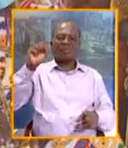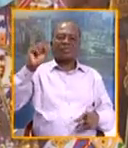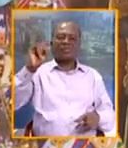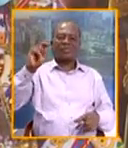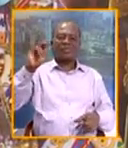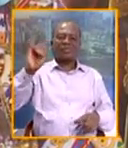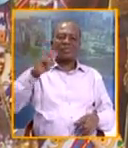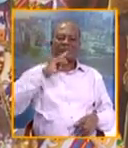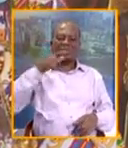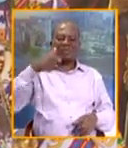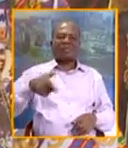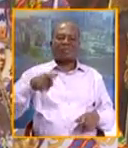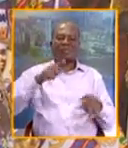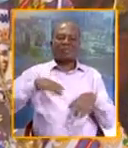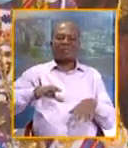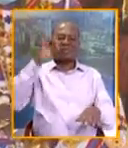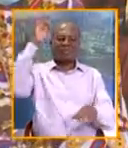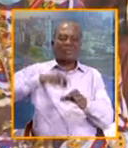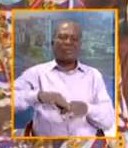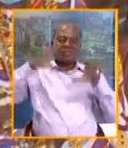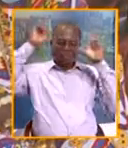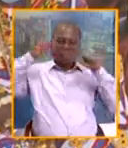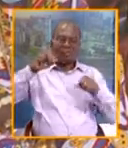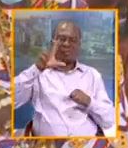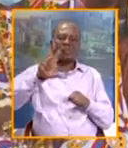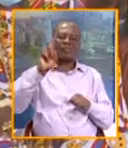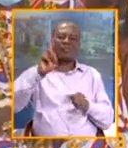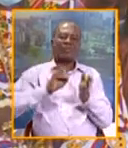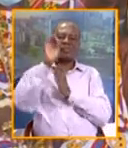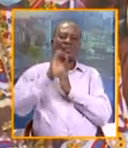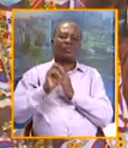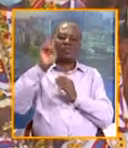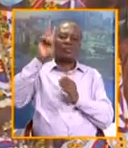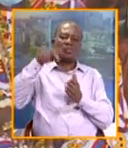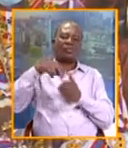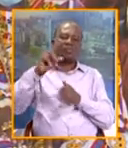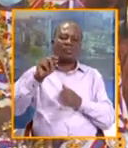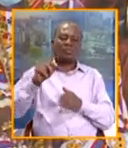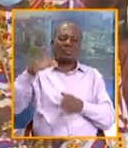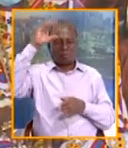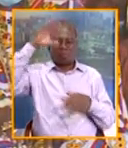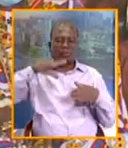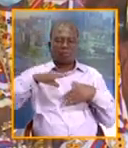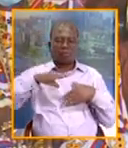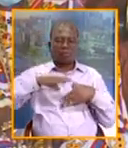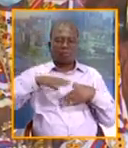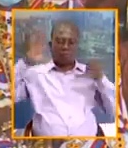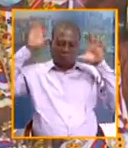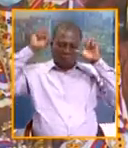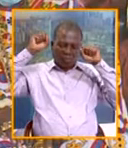à l'élection présidentielle du 31 octobre 2020 mais c'est le président